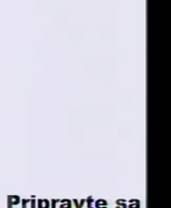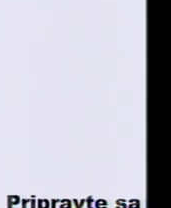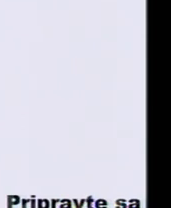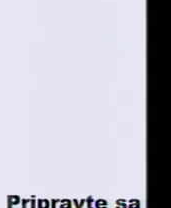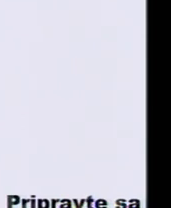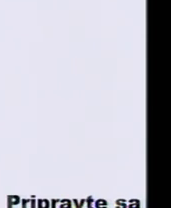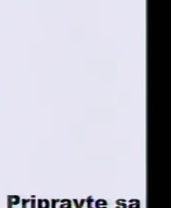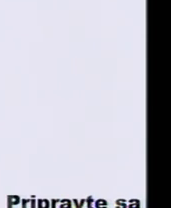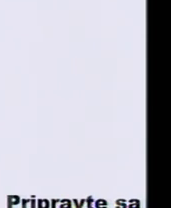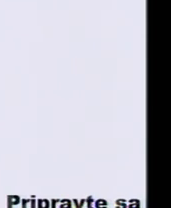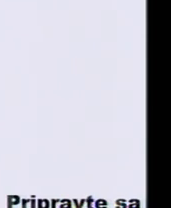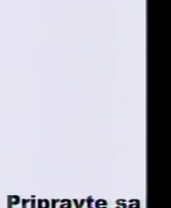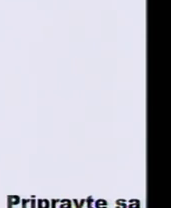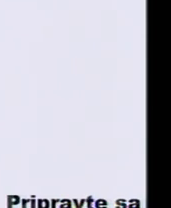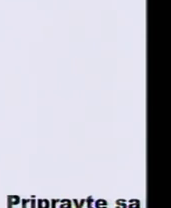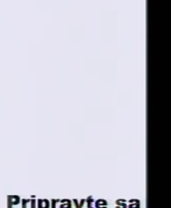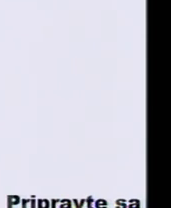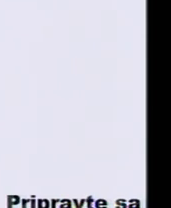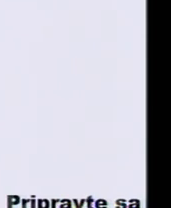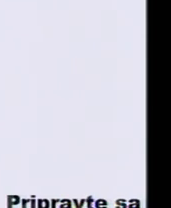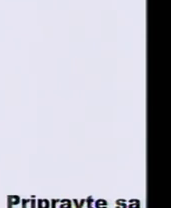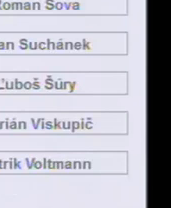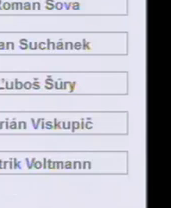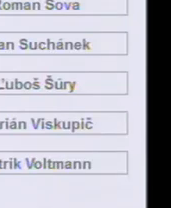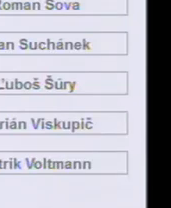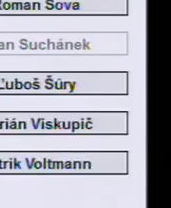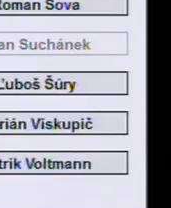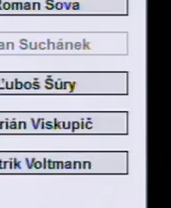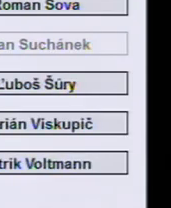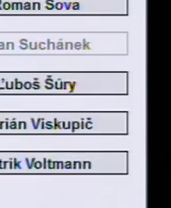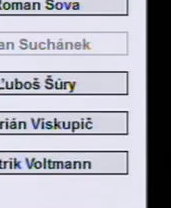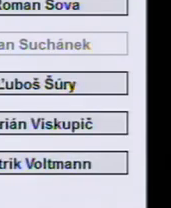vás požiadať o hlasovanie o takto znejúcom uznesení.